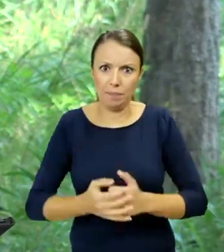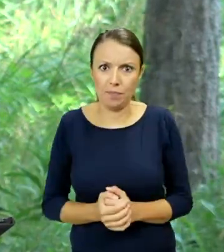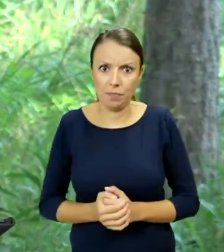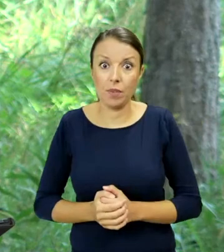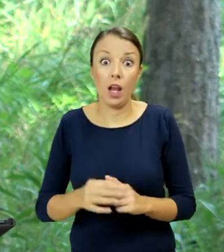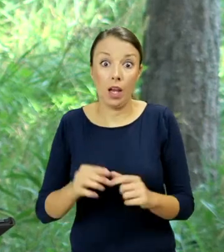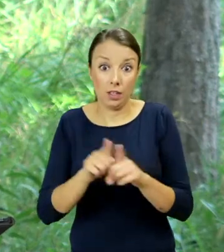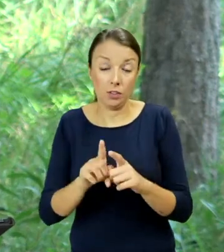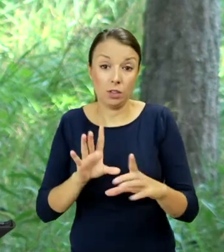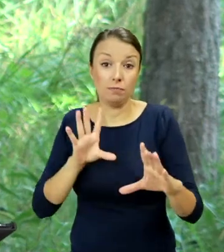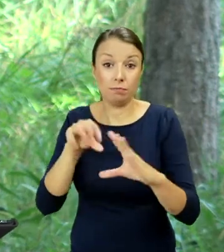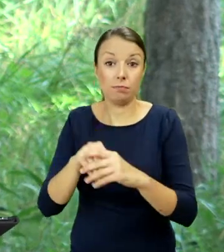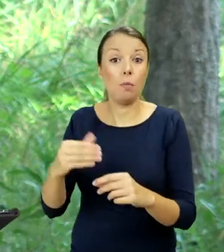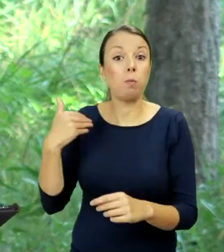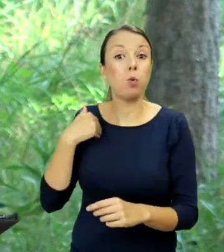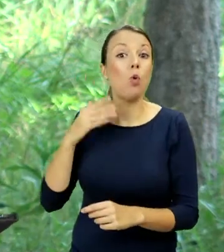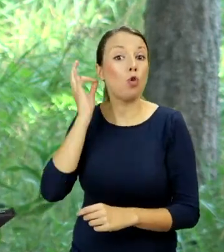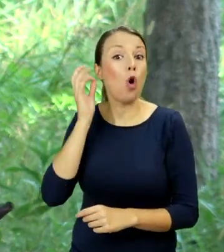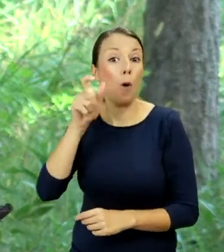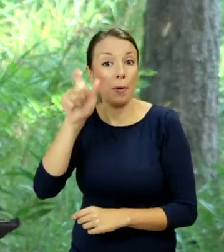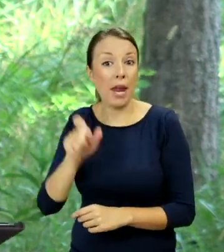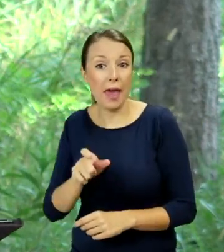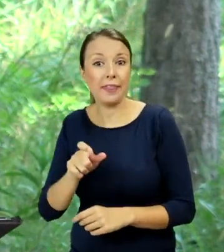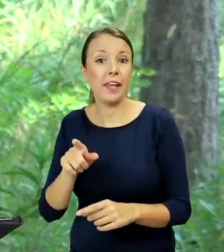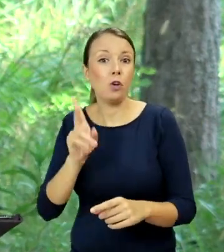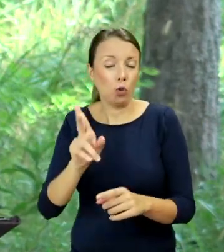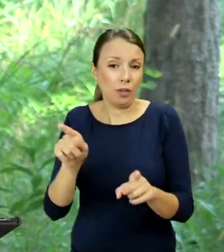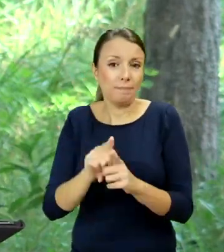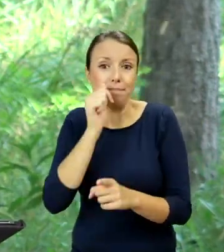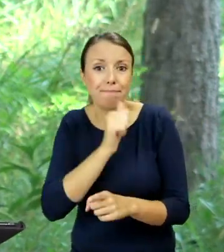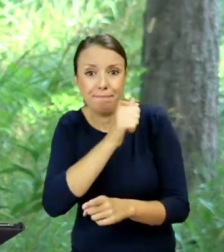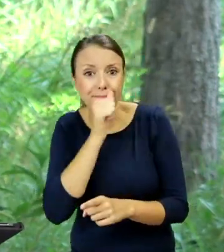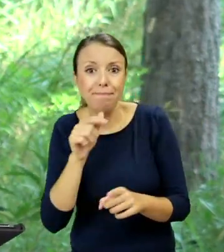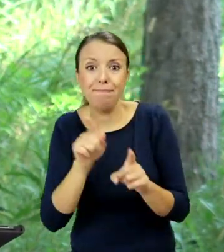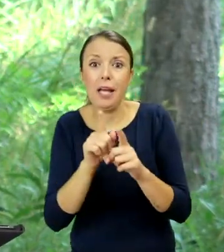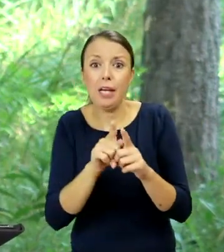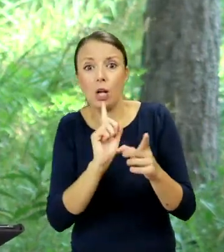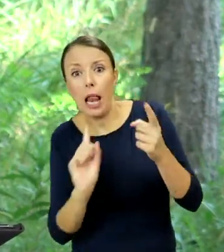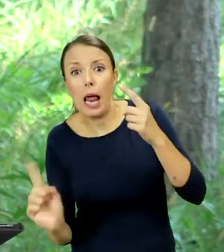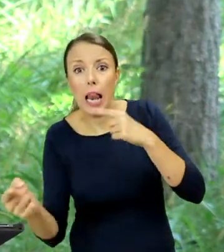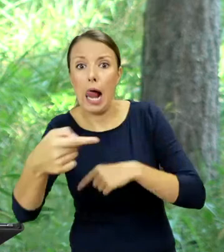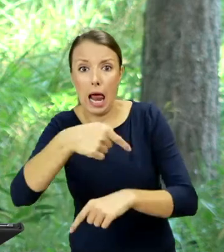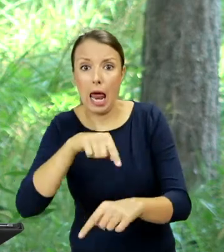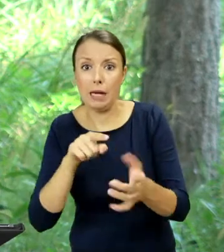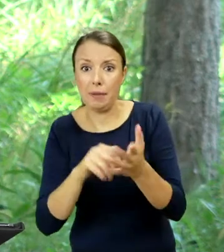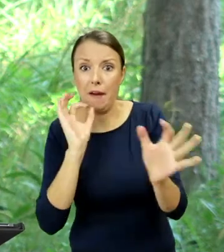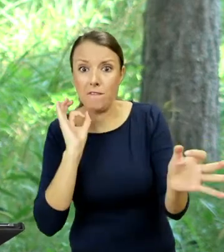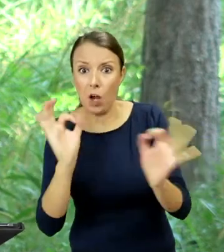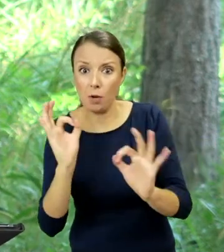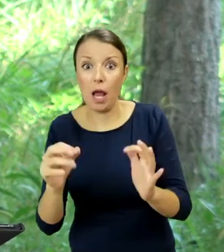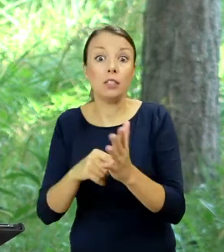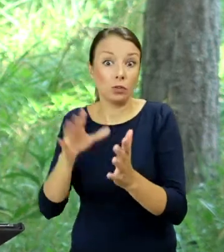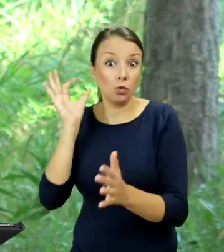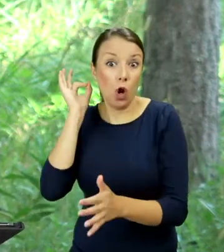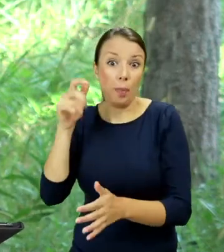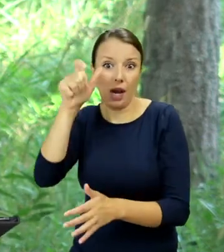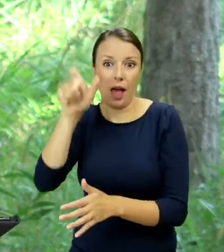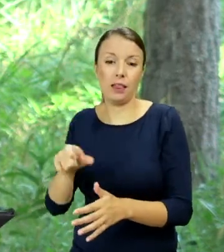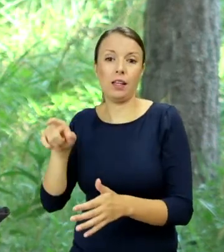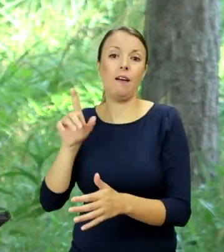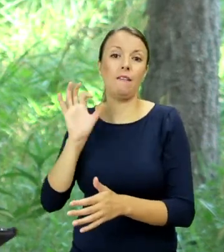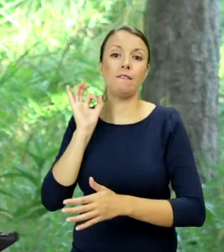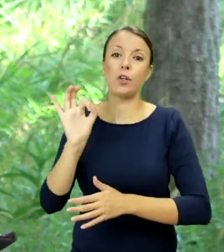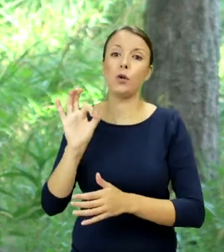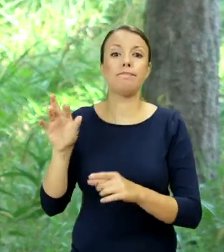uczestniczkami były kobiety, spiskowczynie. Dorobiły się zresztą takiej reputacji również